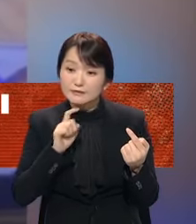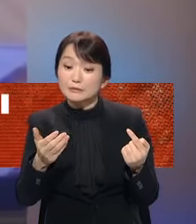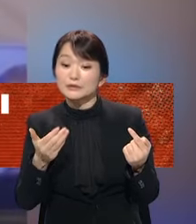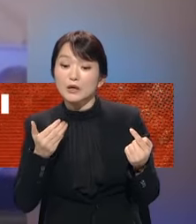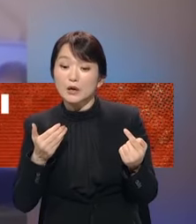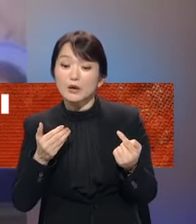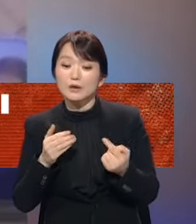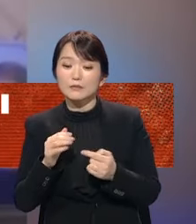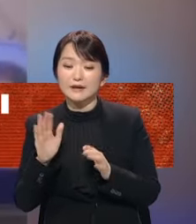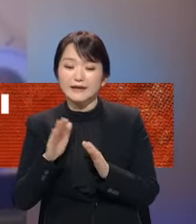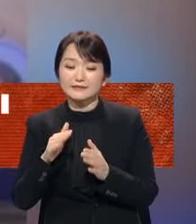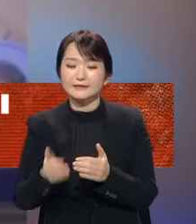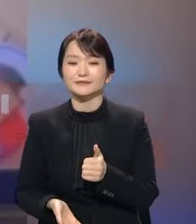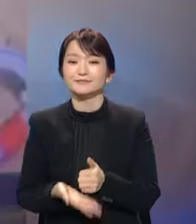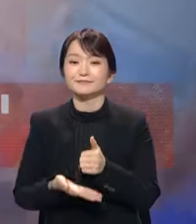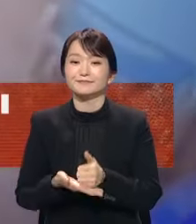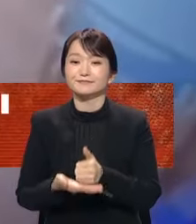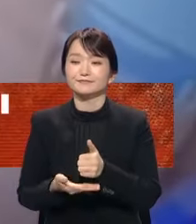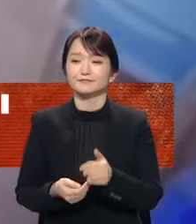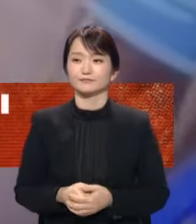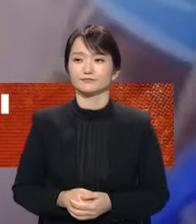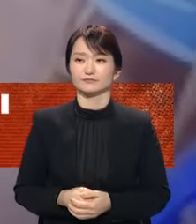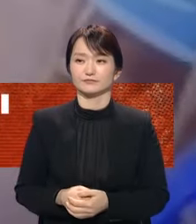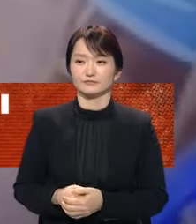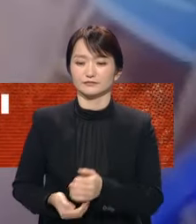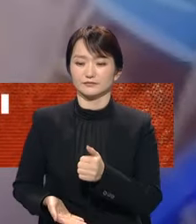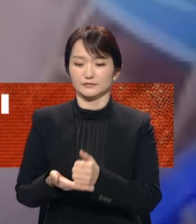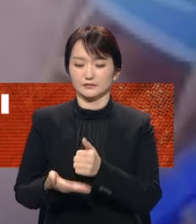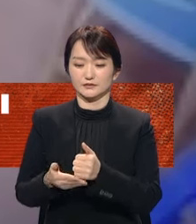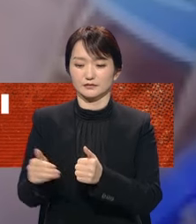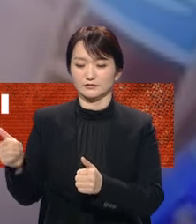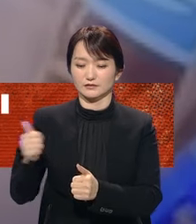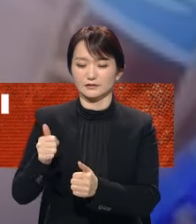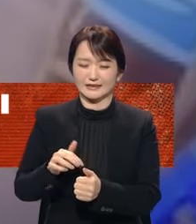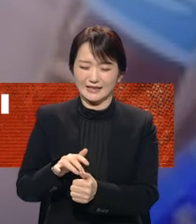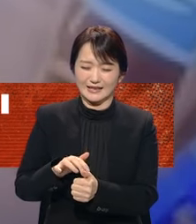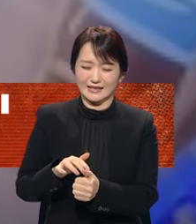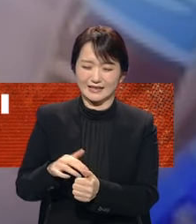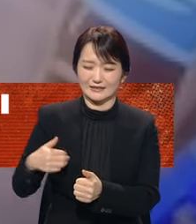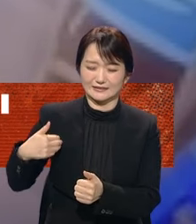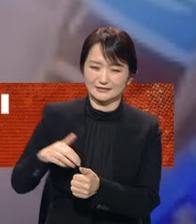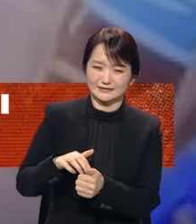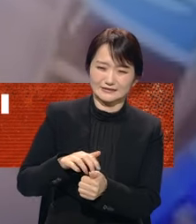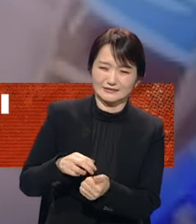합니다. 거기에다가 막 옆에서 간지럼을 태워요. 그러면 아이들이